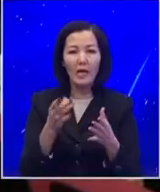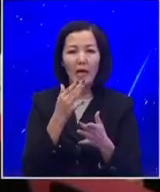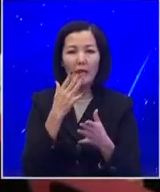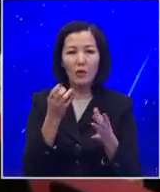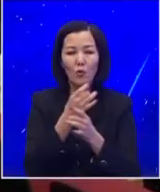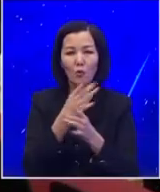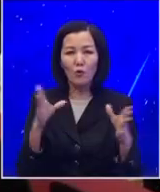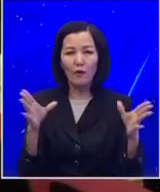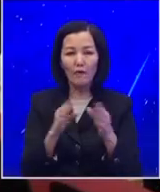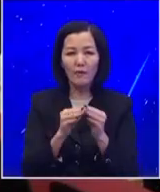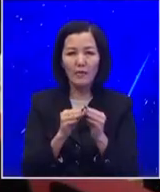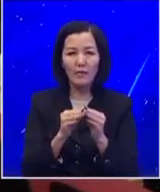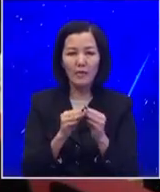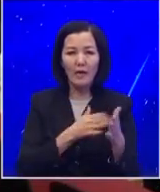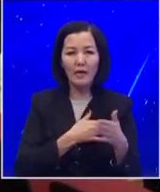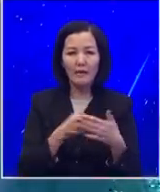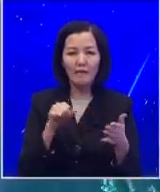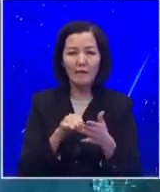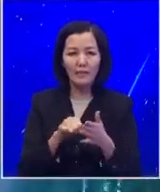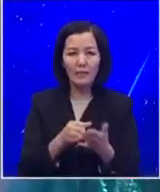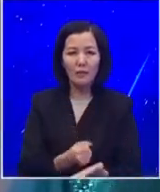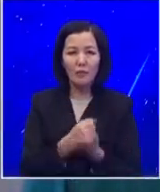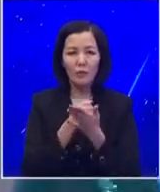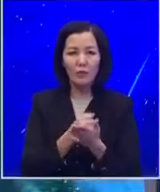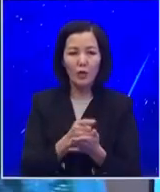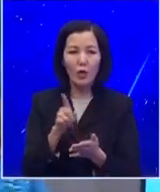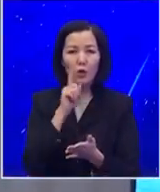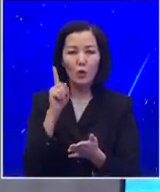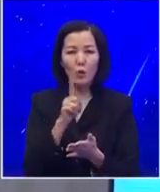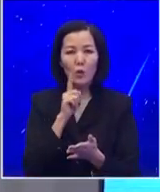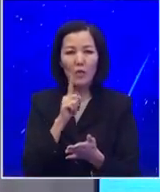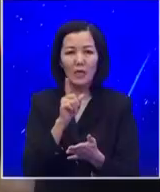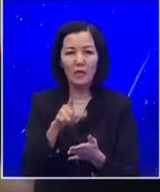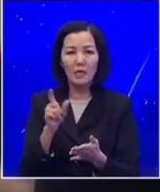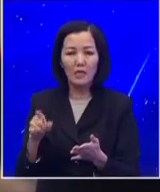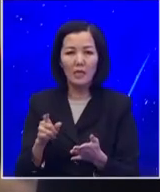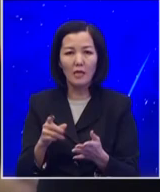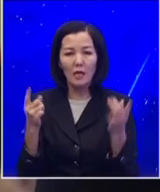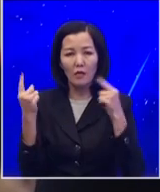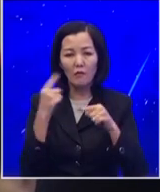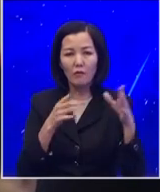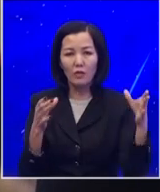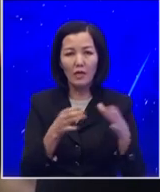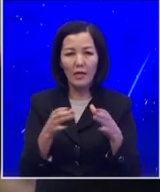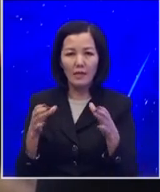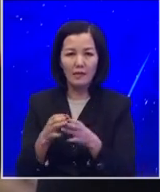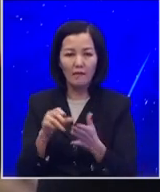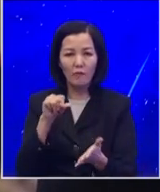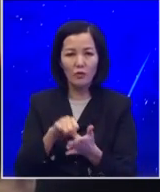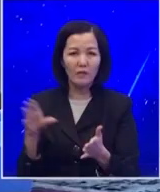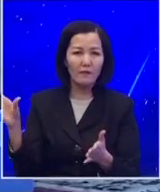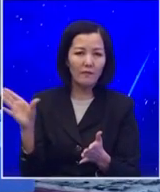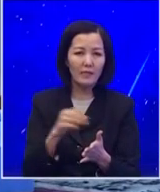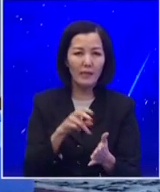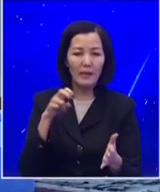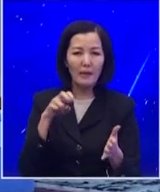данного этнокультурного объединения, активисты, спонсоры, юные дарования, а также творческие коллективы. Все они